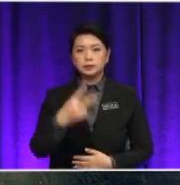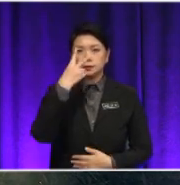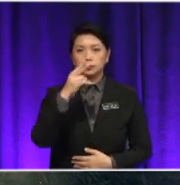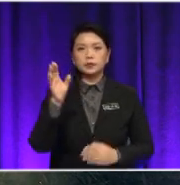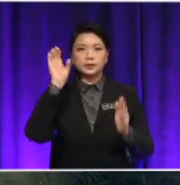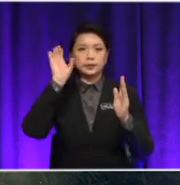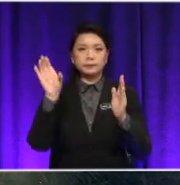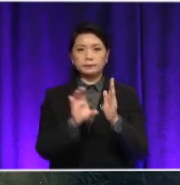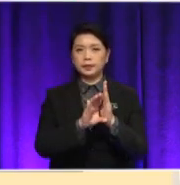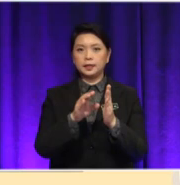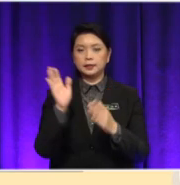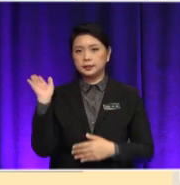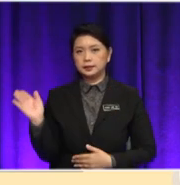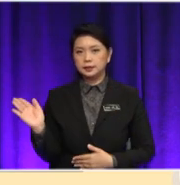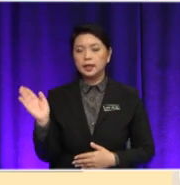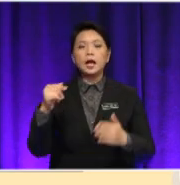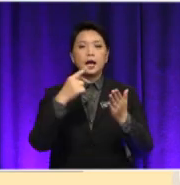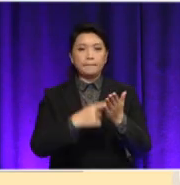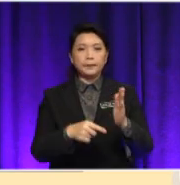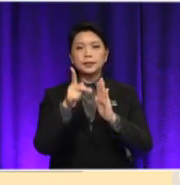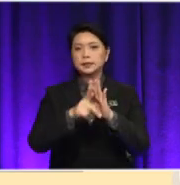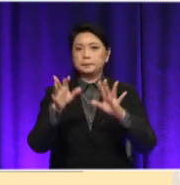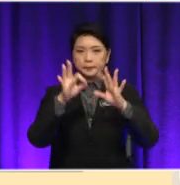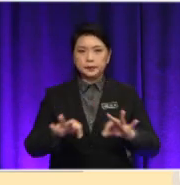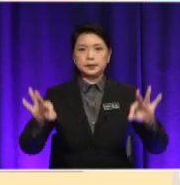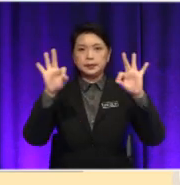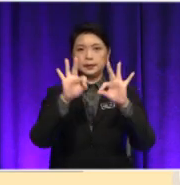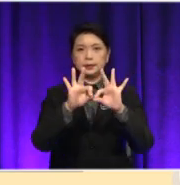ini, apakah kepentingannya Lavanya?